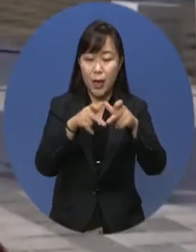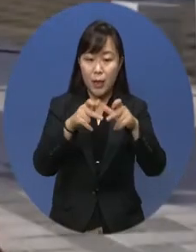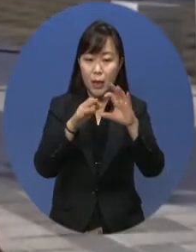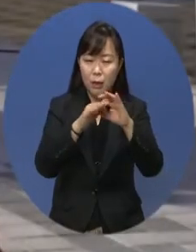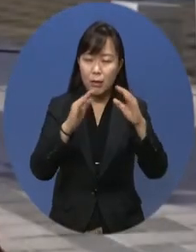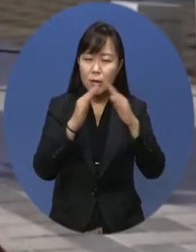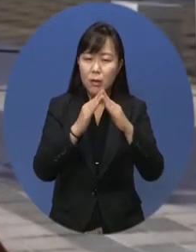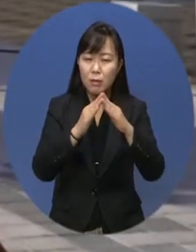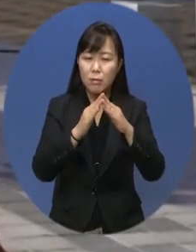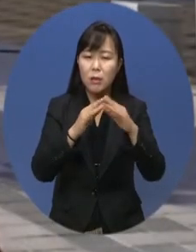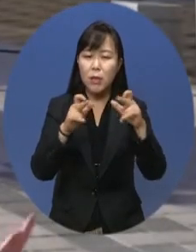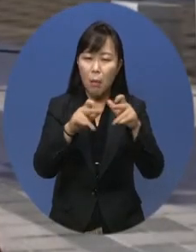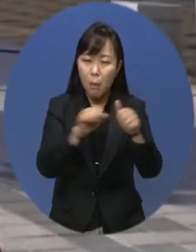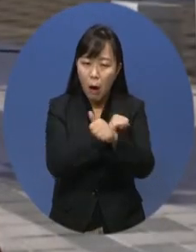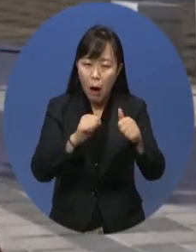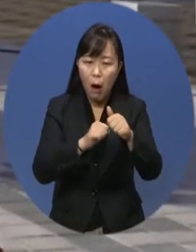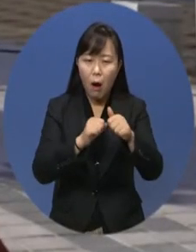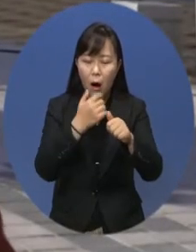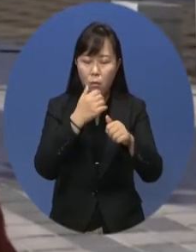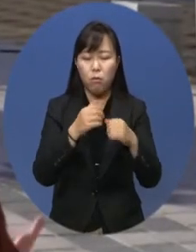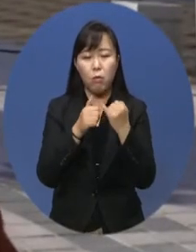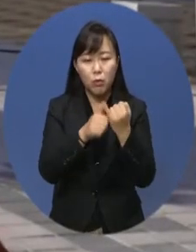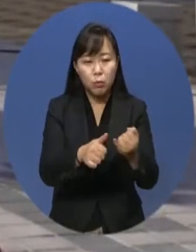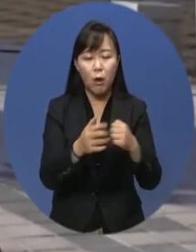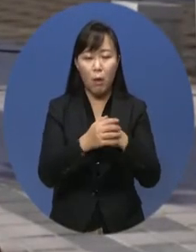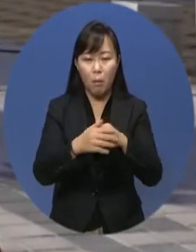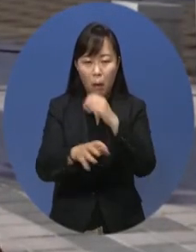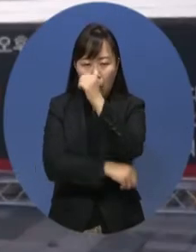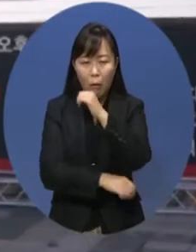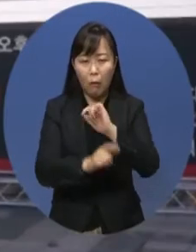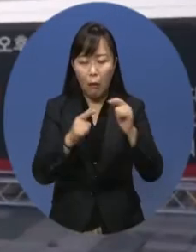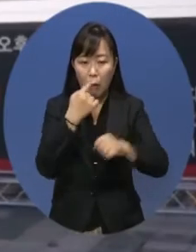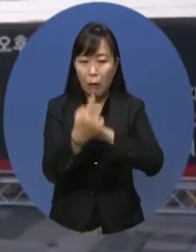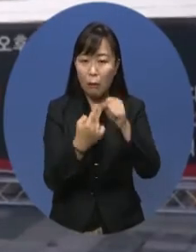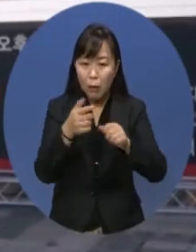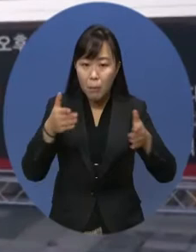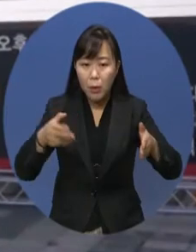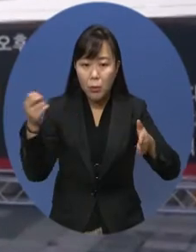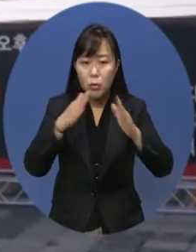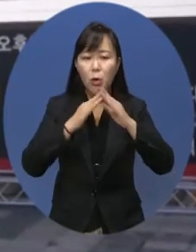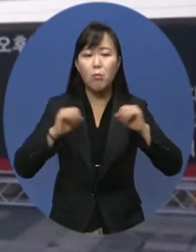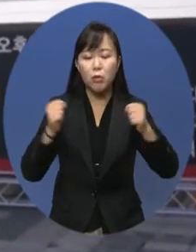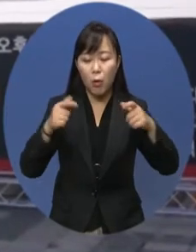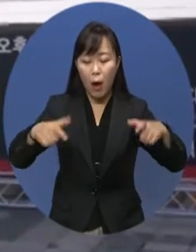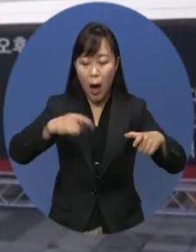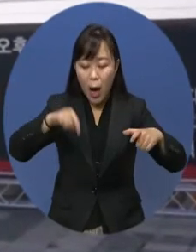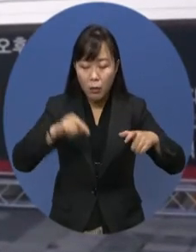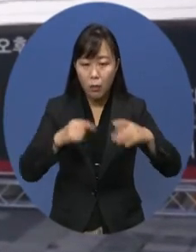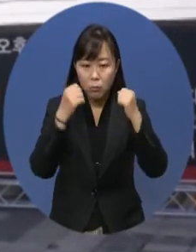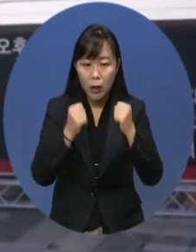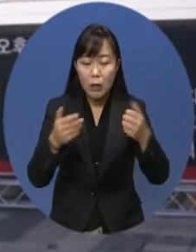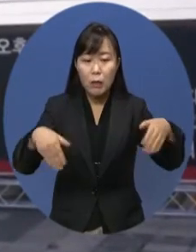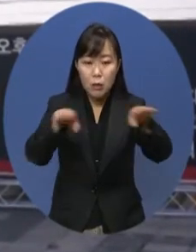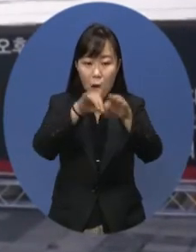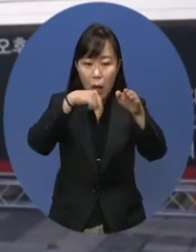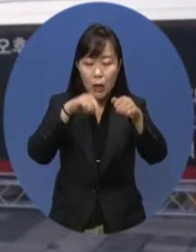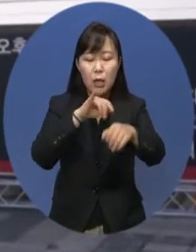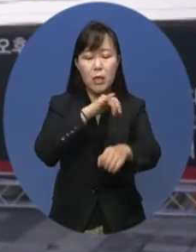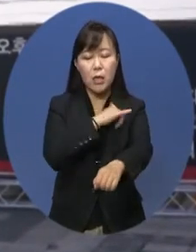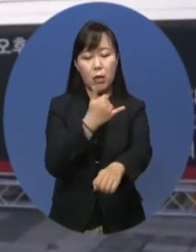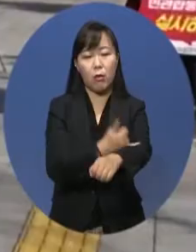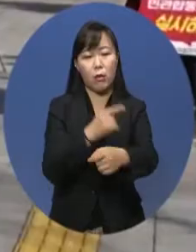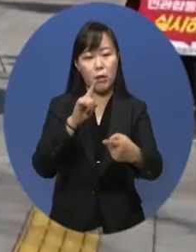폭행, 성추행, 횡령 사건이 발생한 지 1년여 만에 또다시 전라북도 내 장애인 거주시설 인권 침해